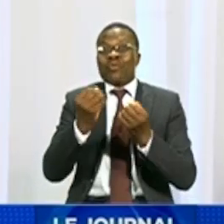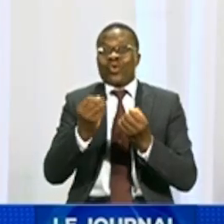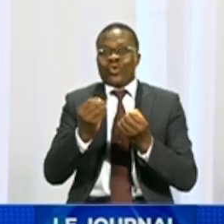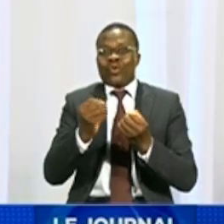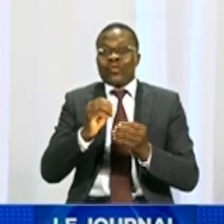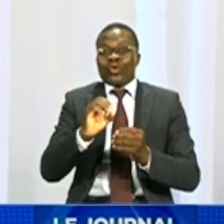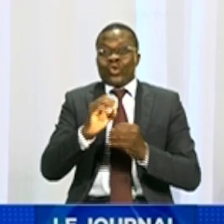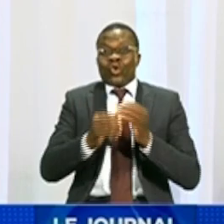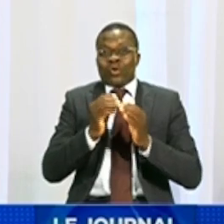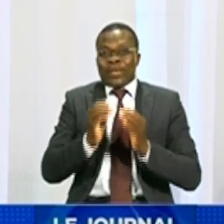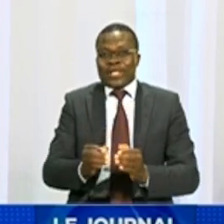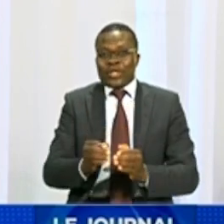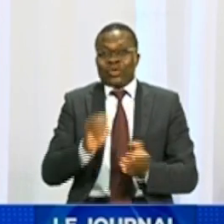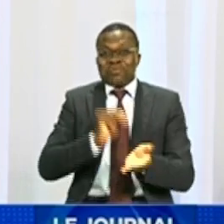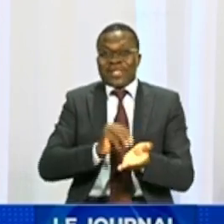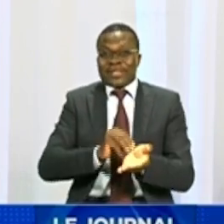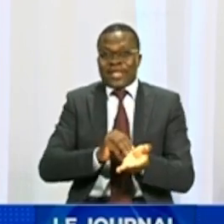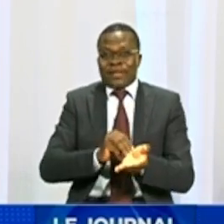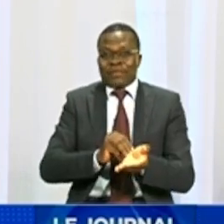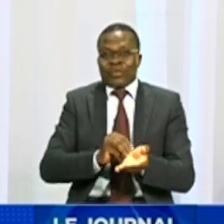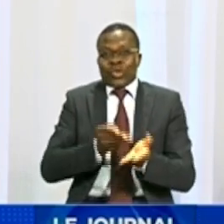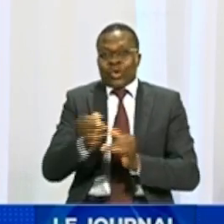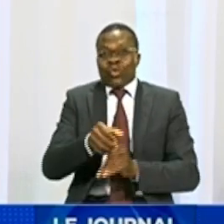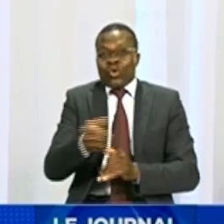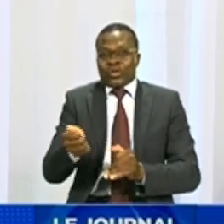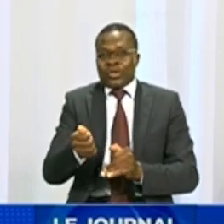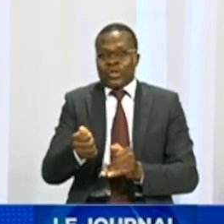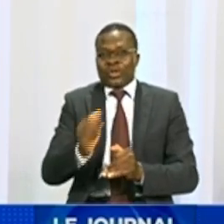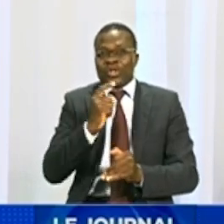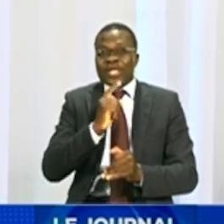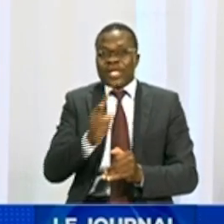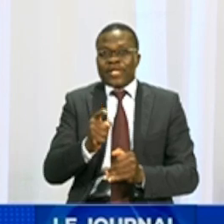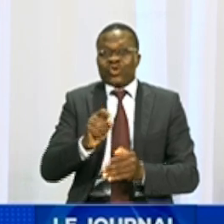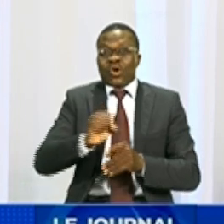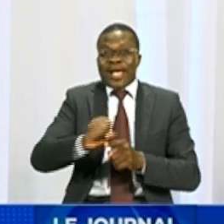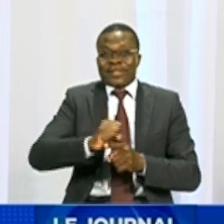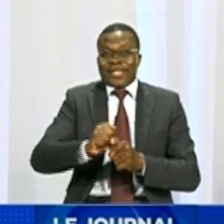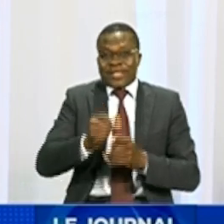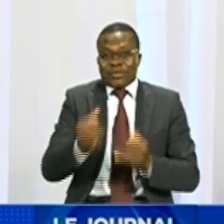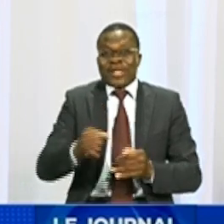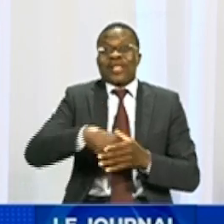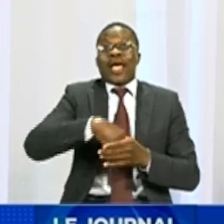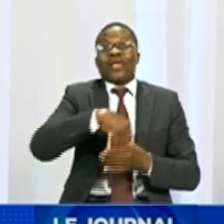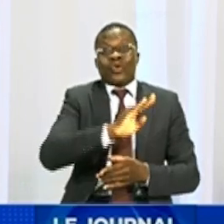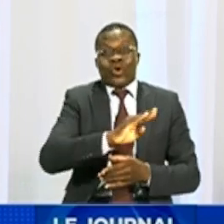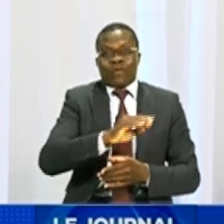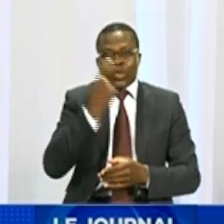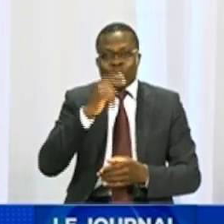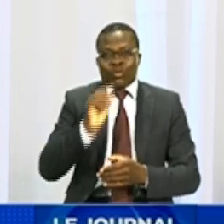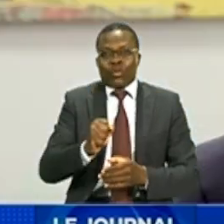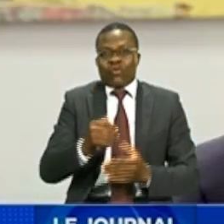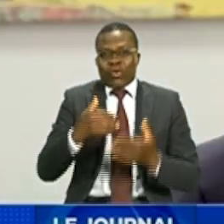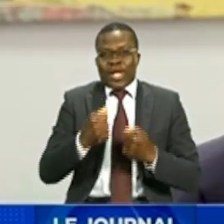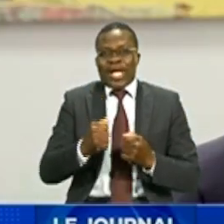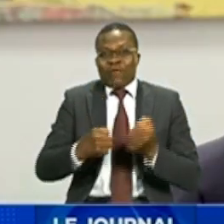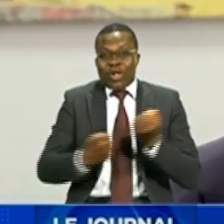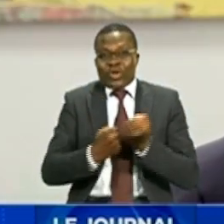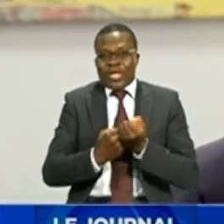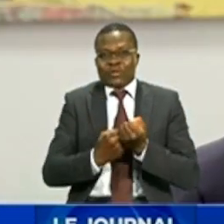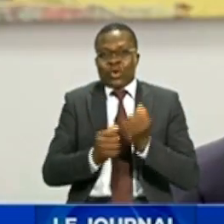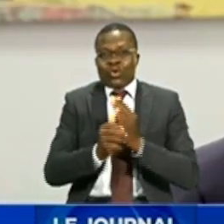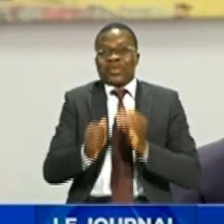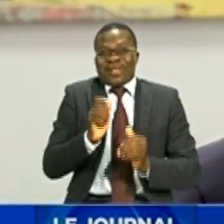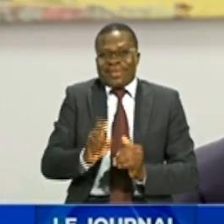nos compatriotes médecins ou paramédicaux qui sont en stage actuellement ailleurs pour pouvoir avoir le renforcement de